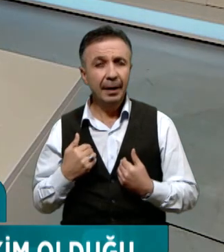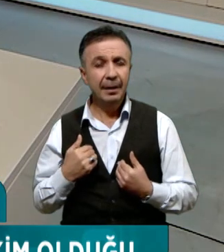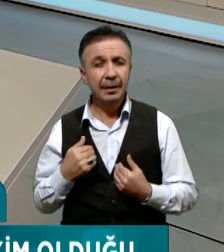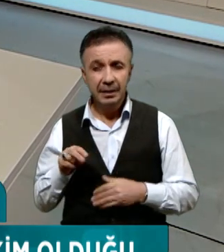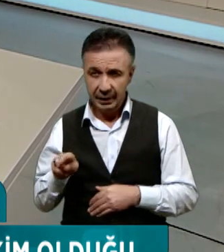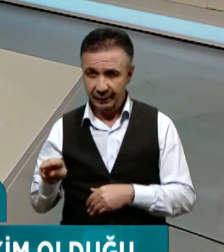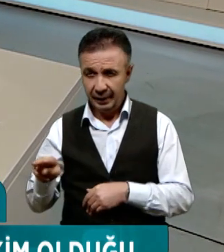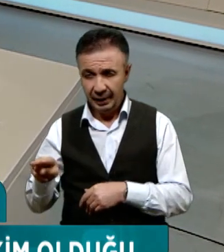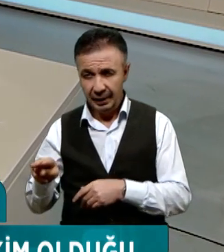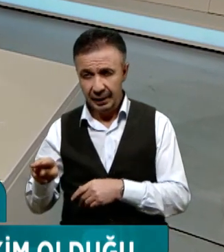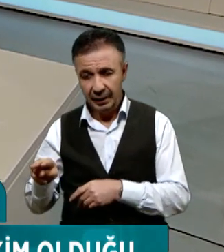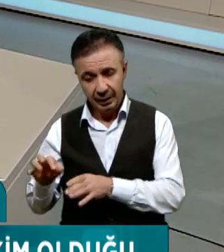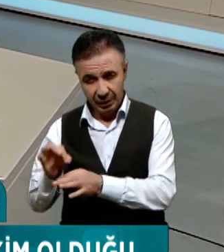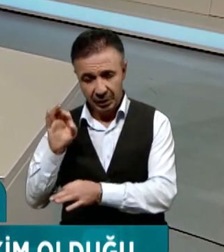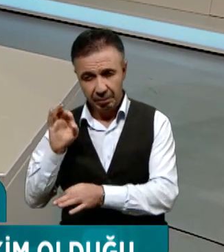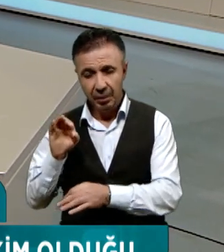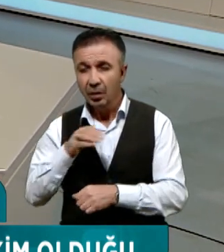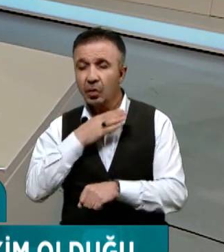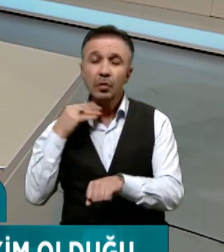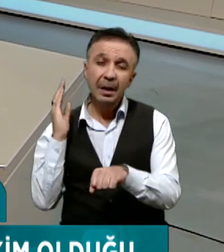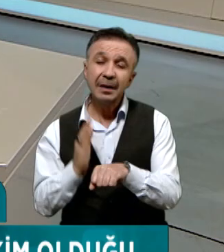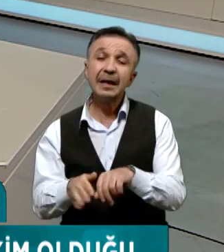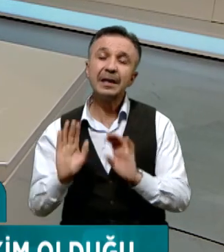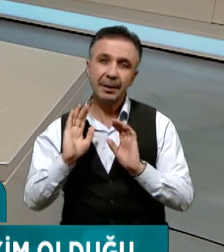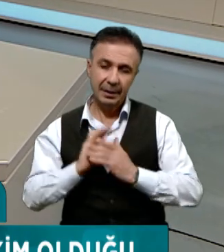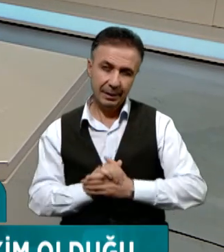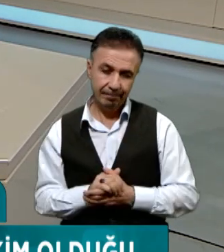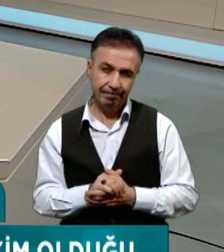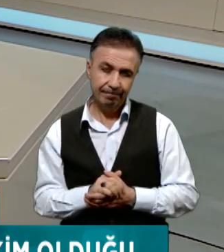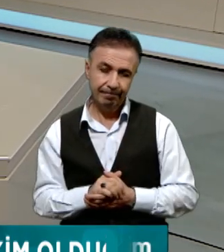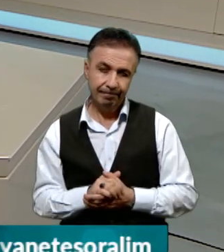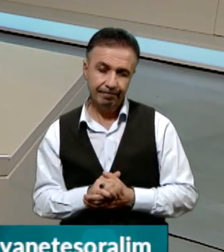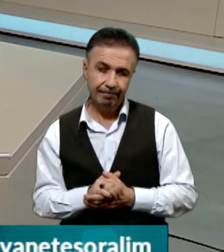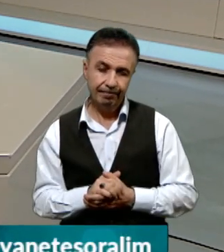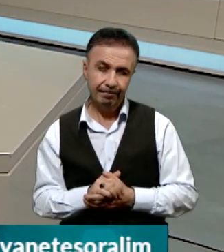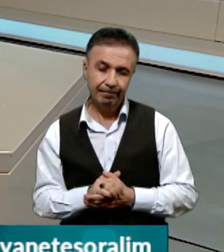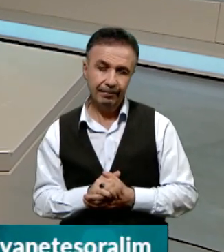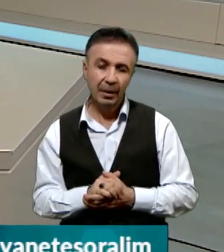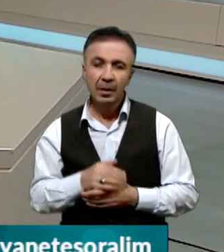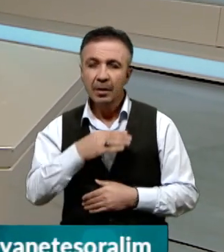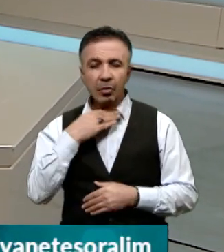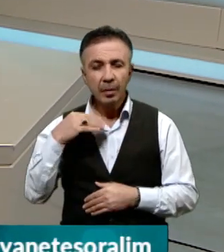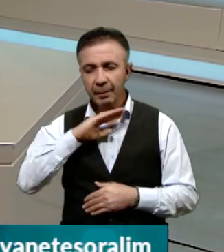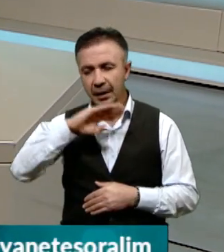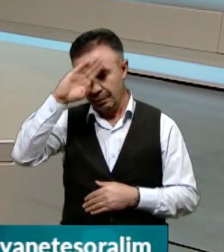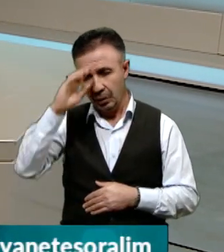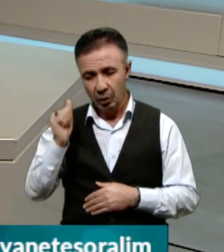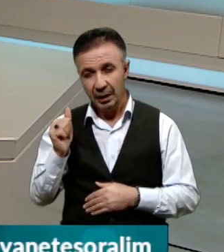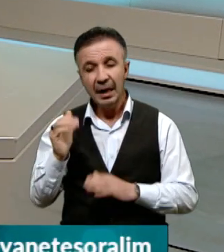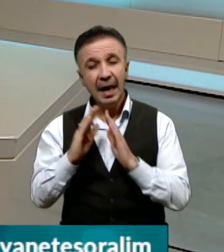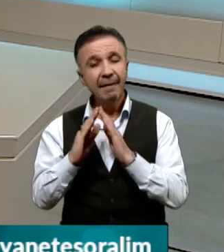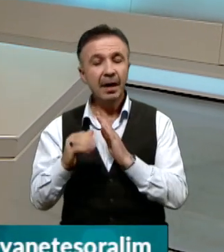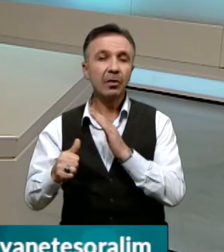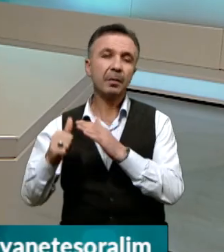seferilik mesafesindeyim. Kurban kesmediysem, kurban kesme günlerinde tekrar evime döndüysem o